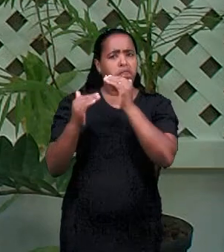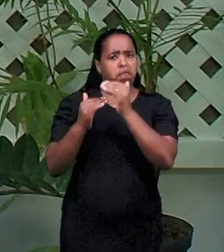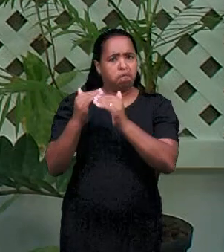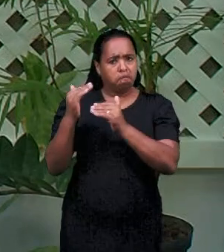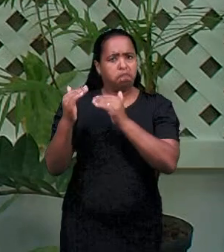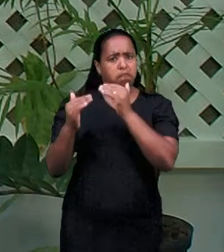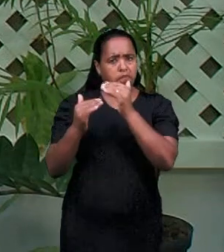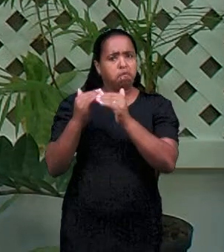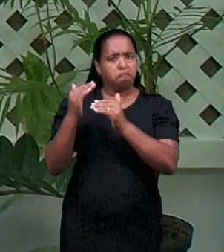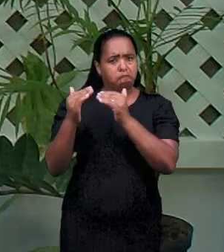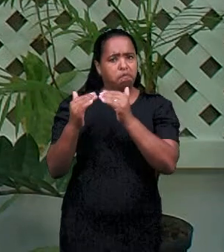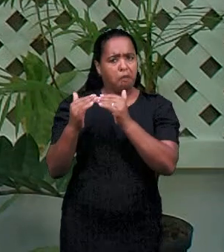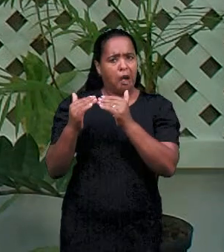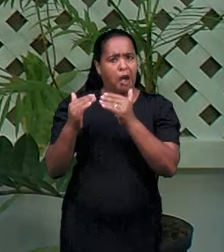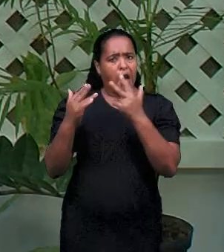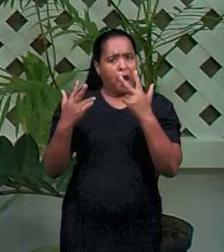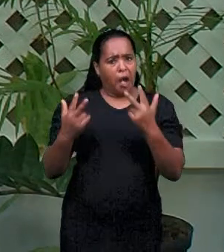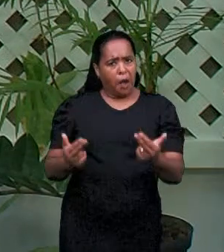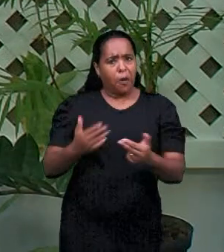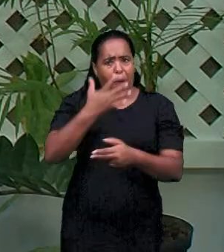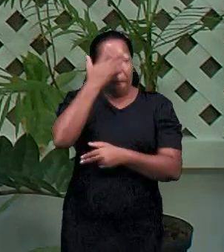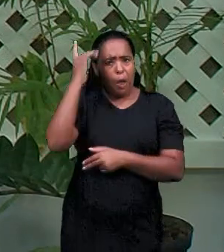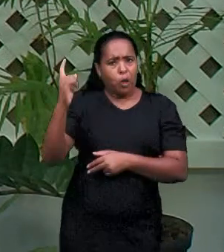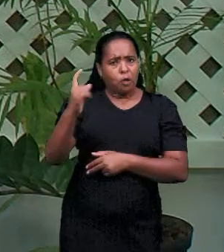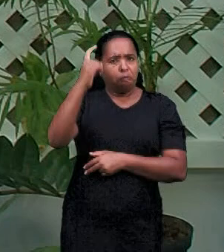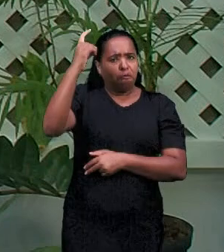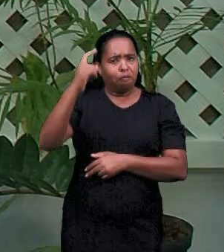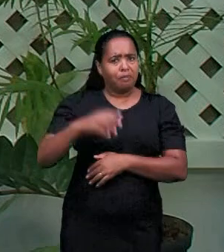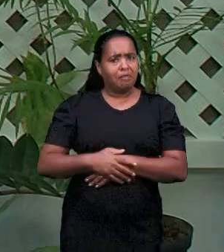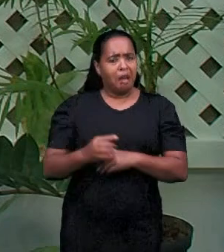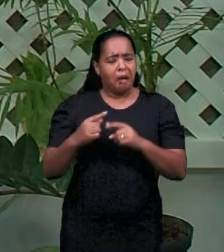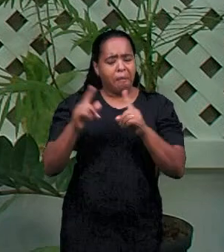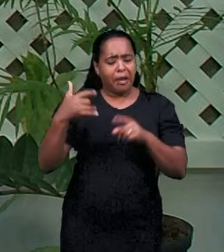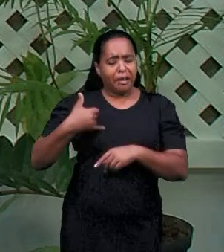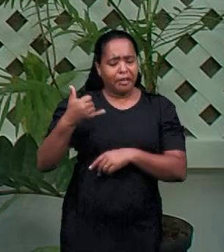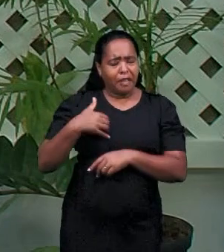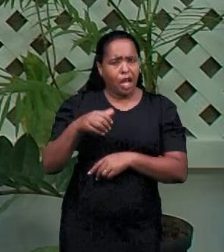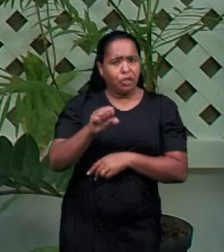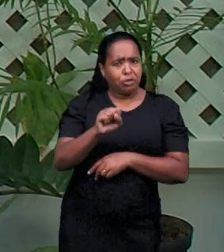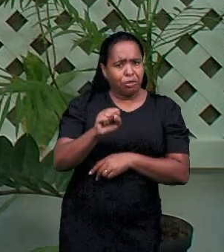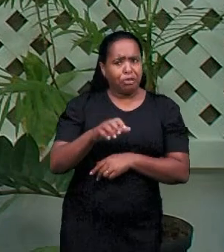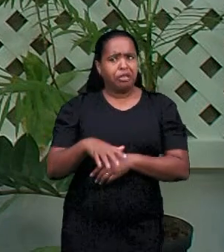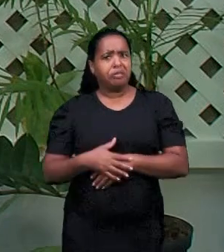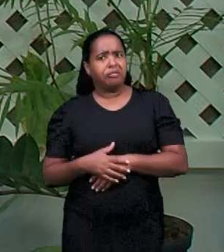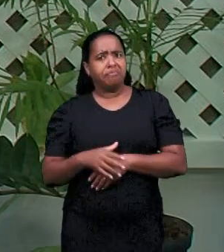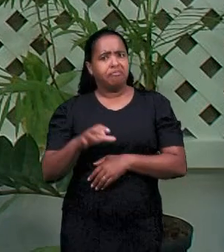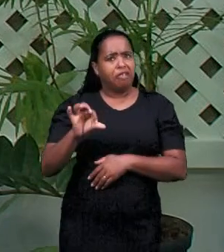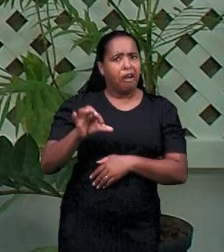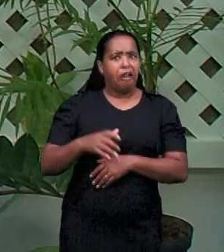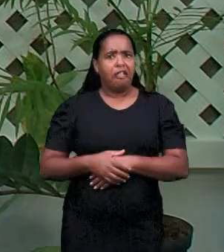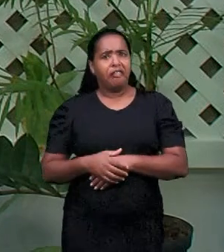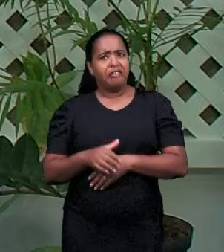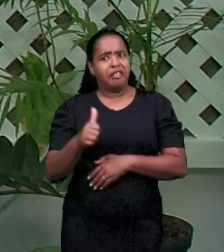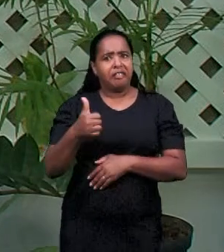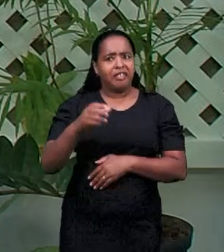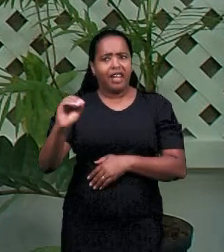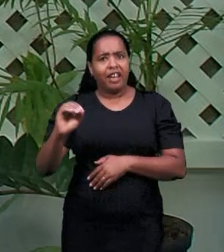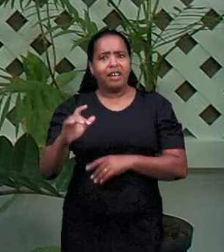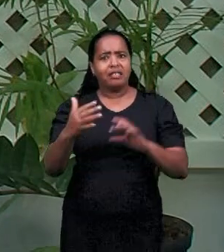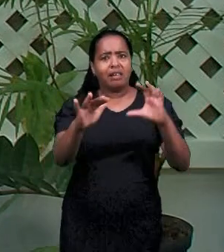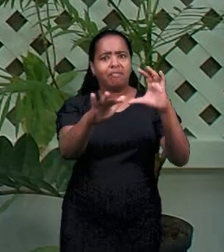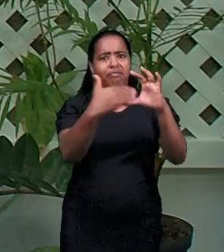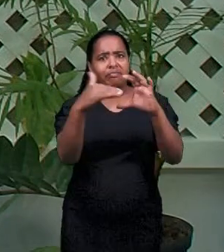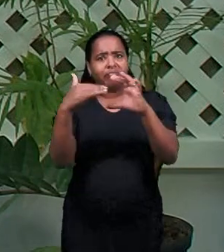déjà très mûre par rapport à leur âge, hein, de 10 ans, 11 ans, qui nous envoient des contributions au presbytère,